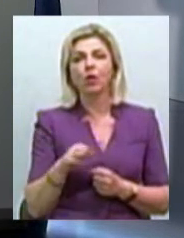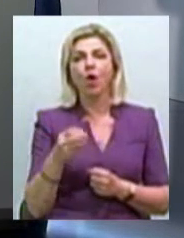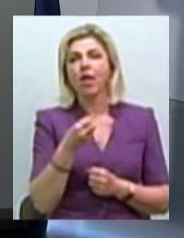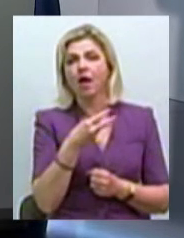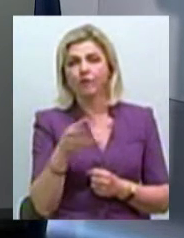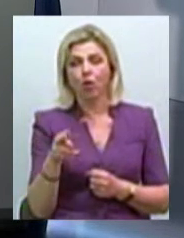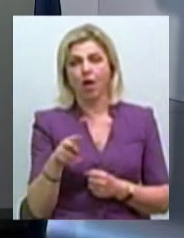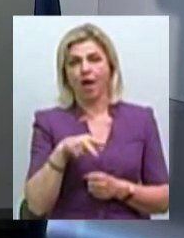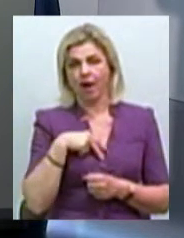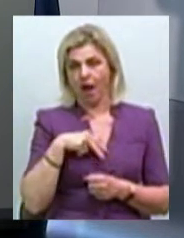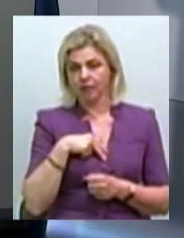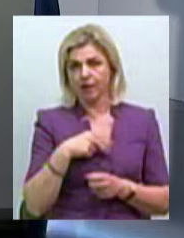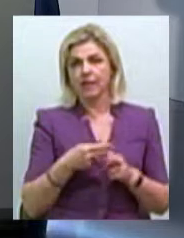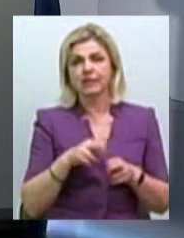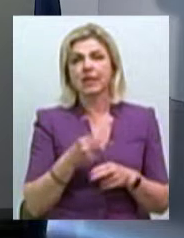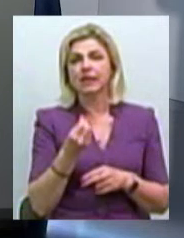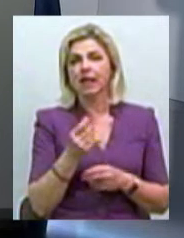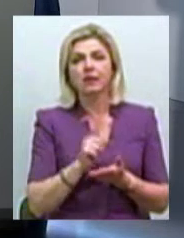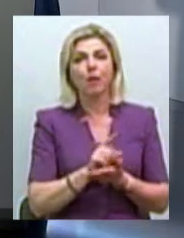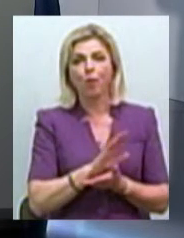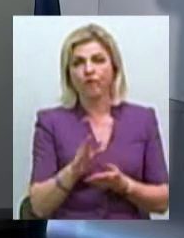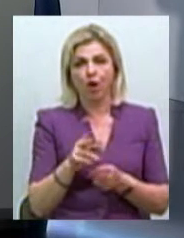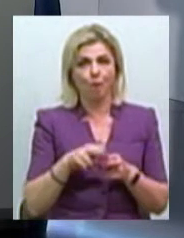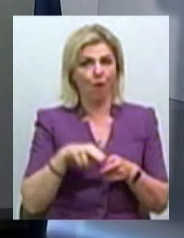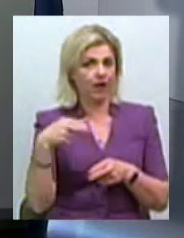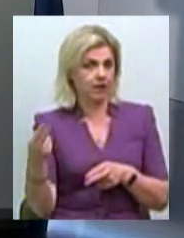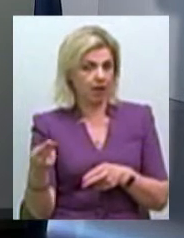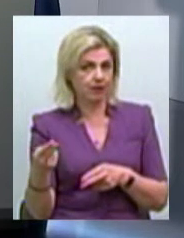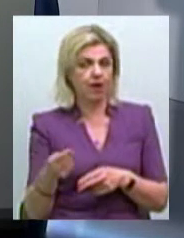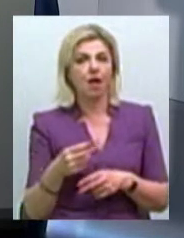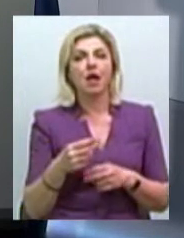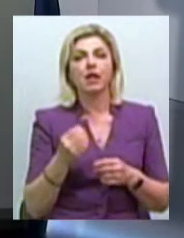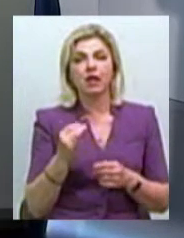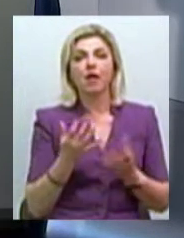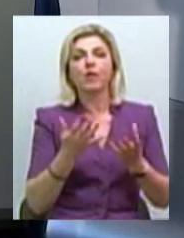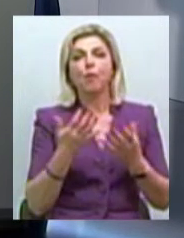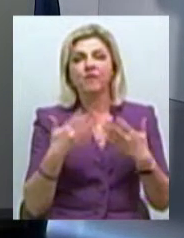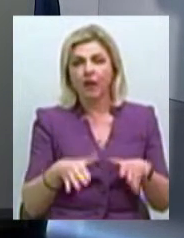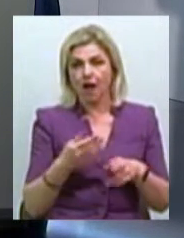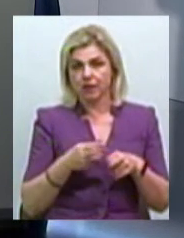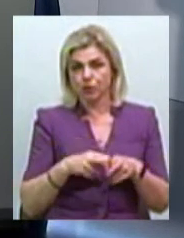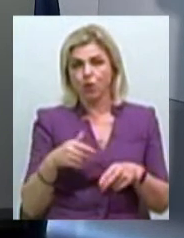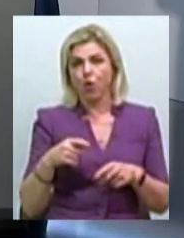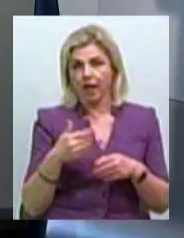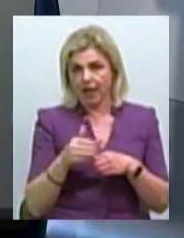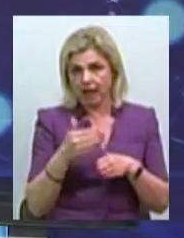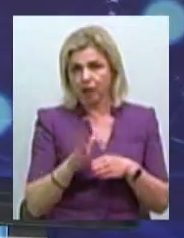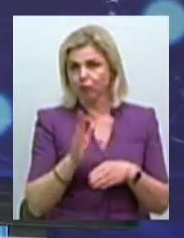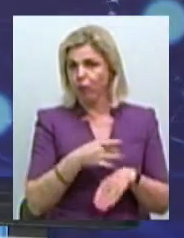Це кошти, які ми не повинні повертати. Тому втрата цього кредиту буде дуже болюча